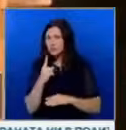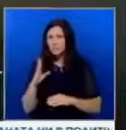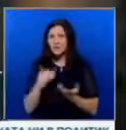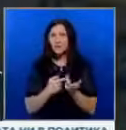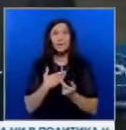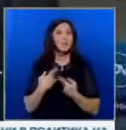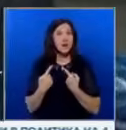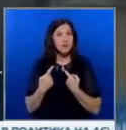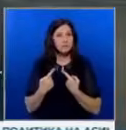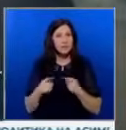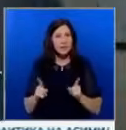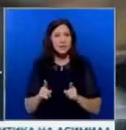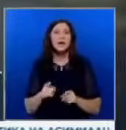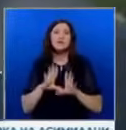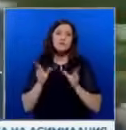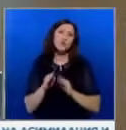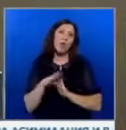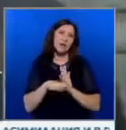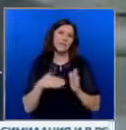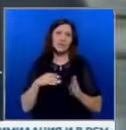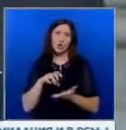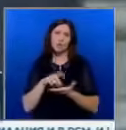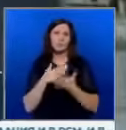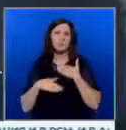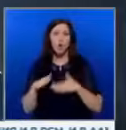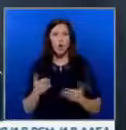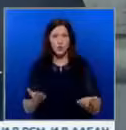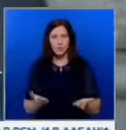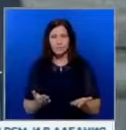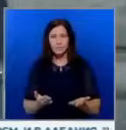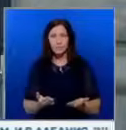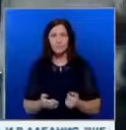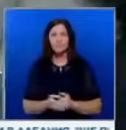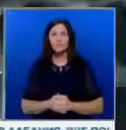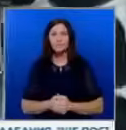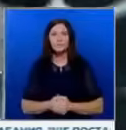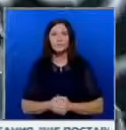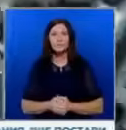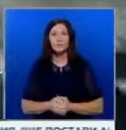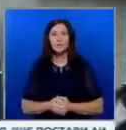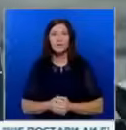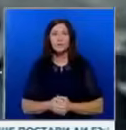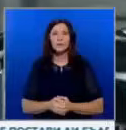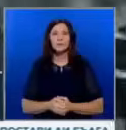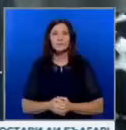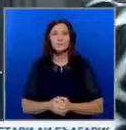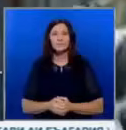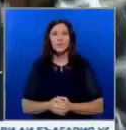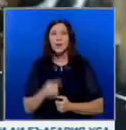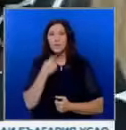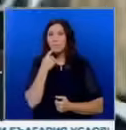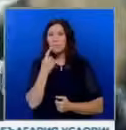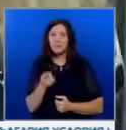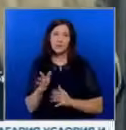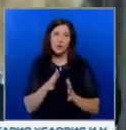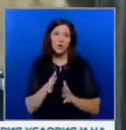ли има разлика? Всичко е наред в нашата група, спокойно. Защо има проблем? Които гласуваха против господин. Питайте тях. Питайте тях.